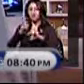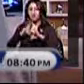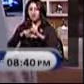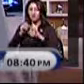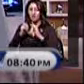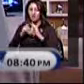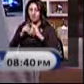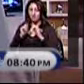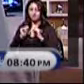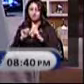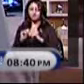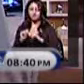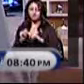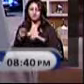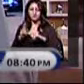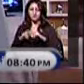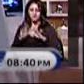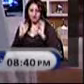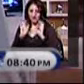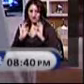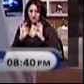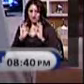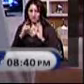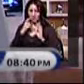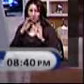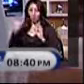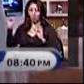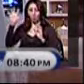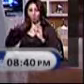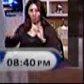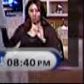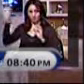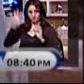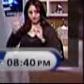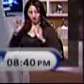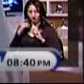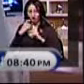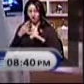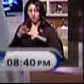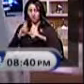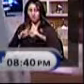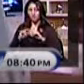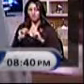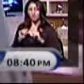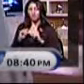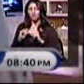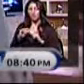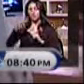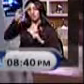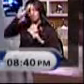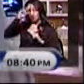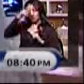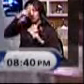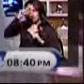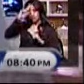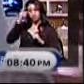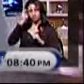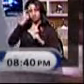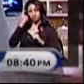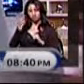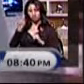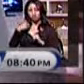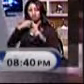ومجموعه من الساده الاجانب في معظمهم او المنحدرين من الاصول التركيه. فعجبني قوي